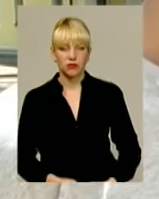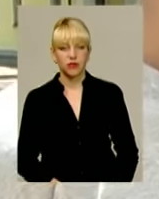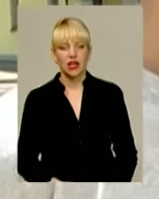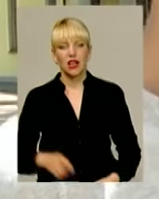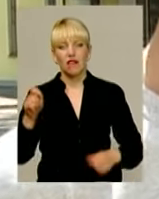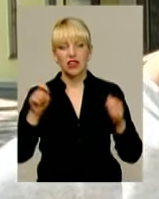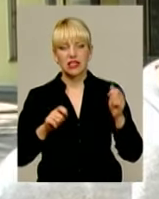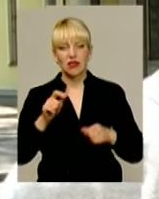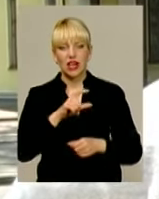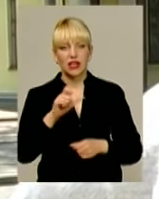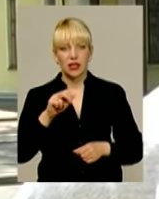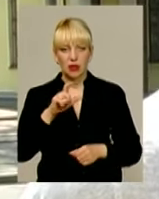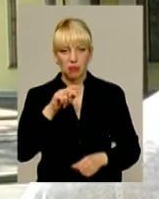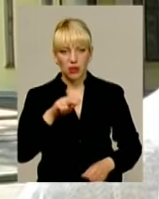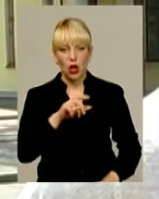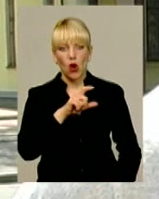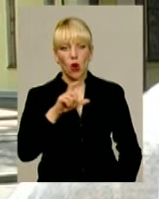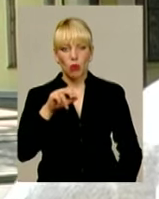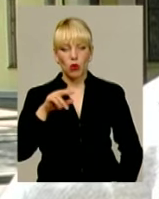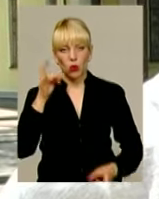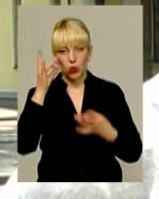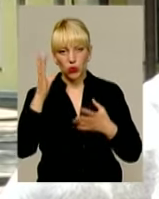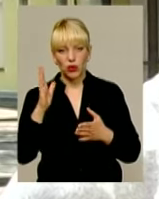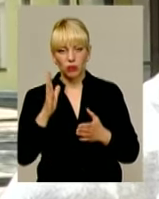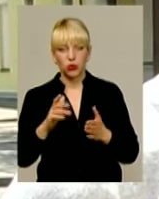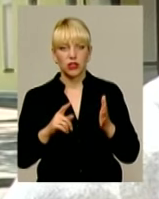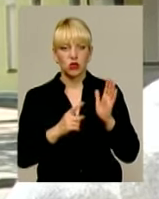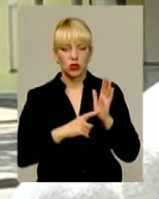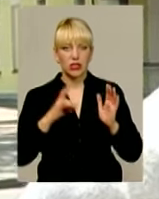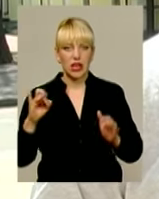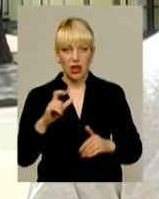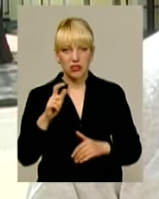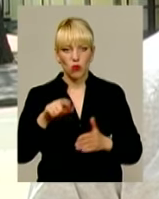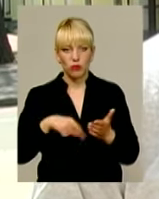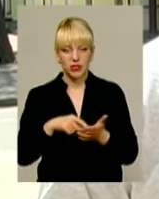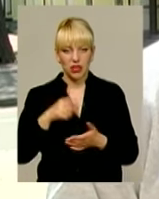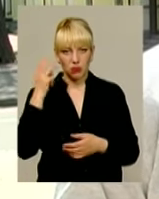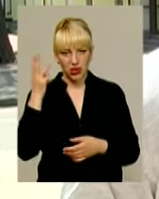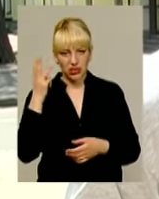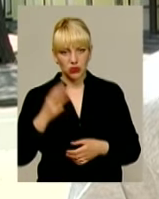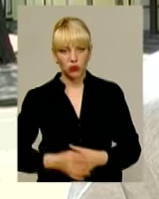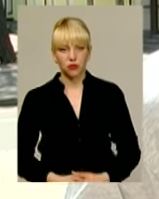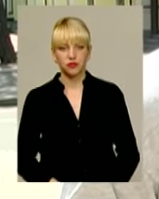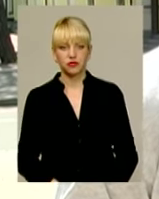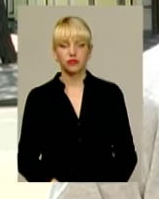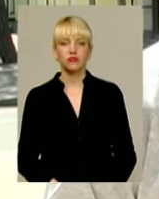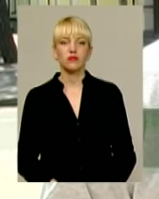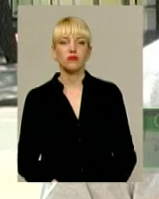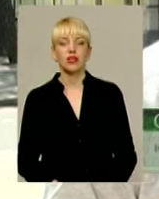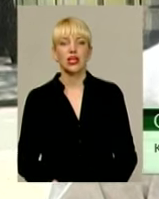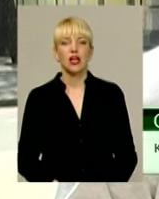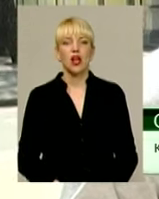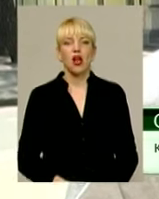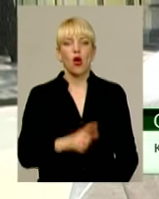Фестиваль хіп-хоп-культури «Джемчик 6.0» проводиться в 6-й в місту Хмельницькому. У хіп-хоп-культурі виділяють